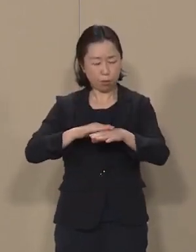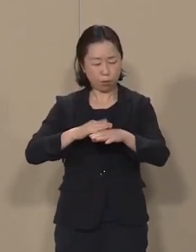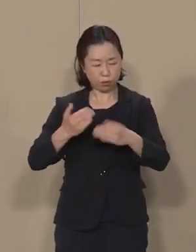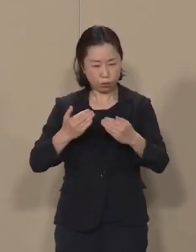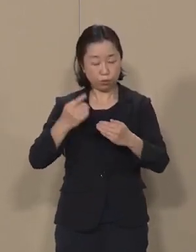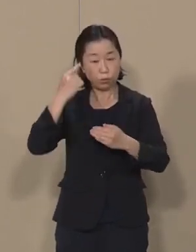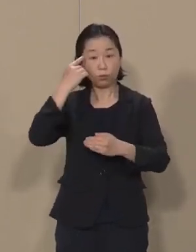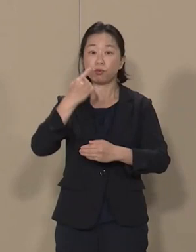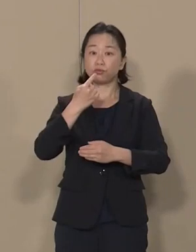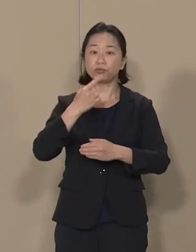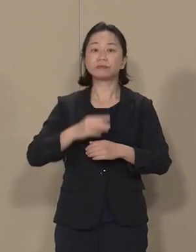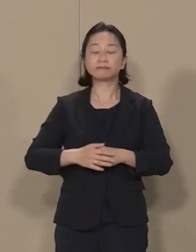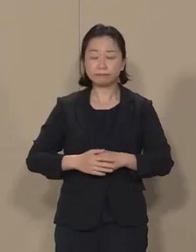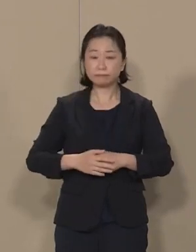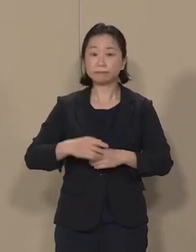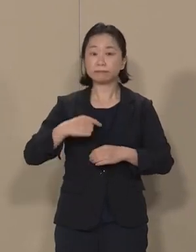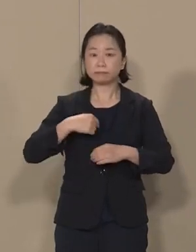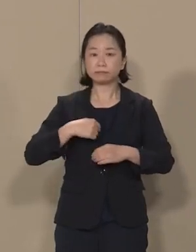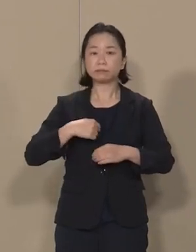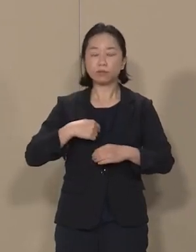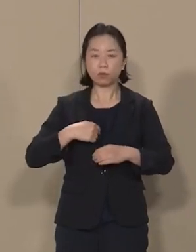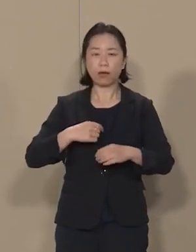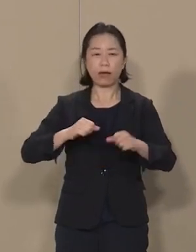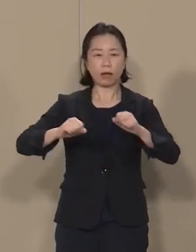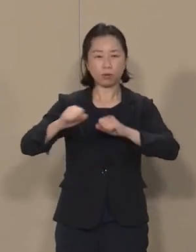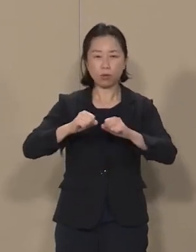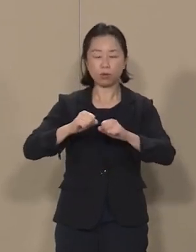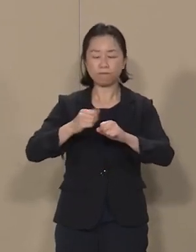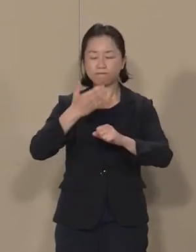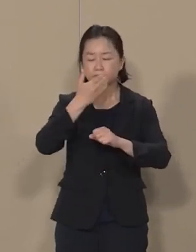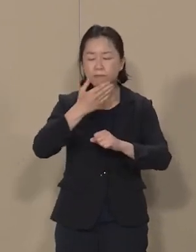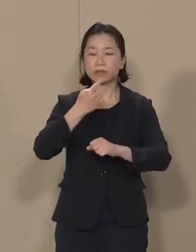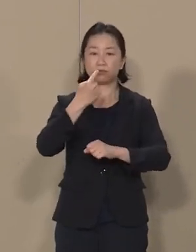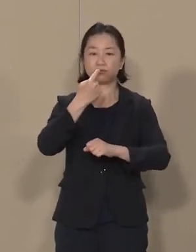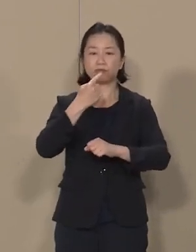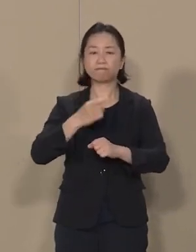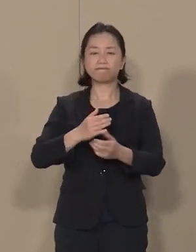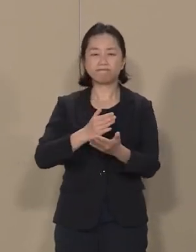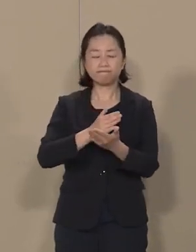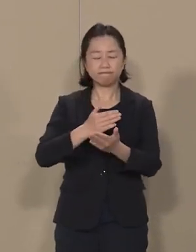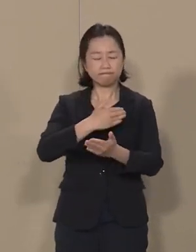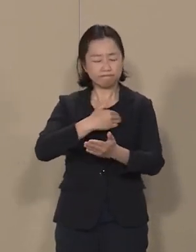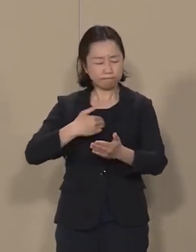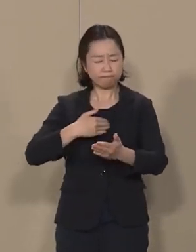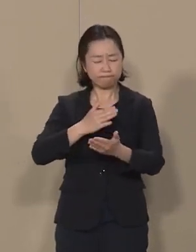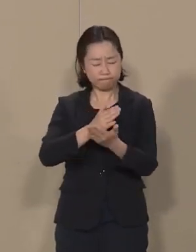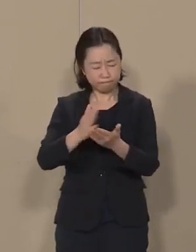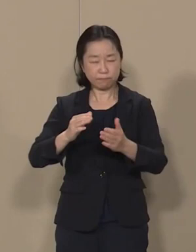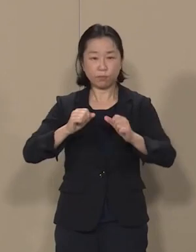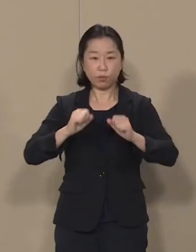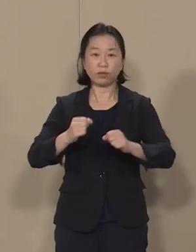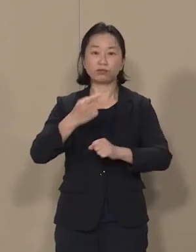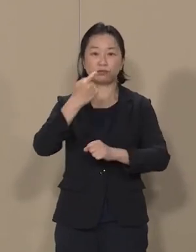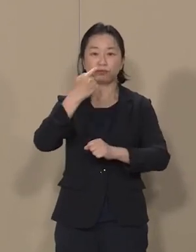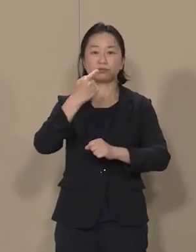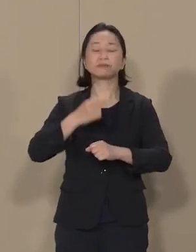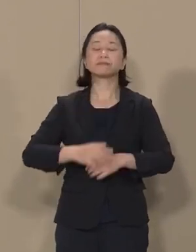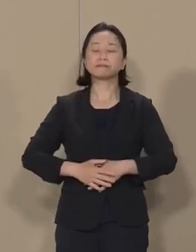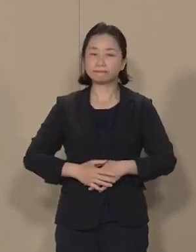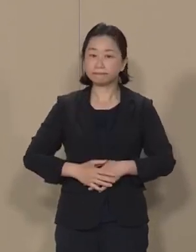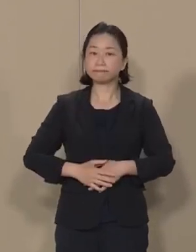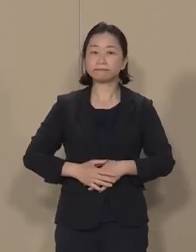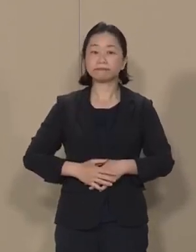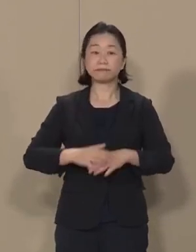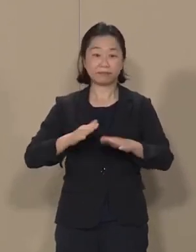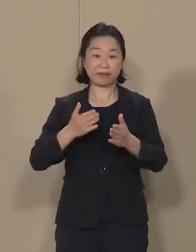ます新遠くにもには行動する保守でありましてやれることは何でもやっていこうということで取り組んでいます今